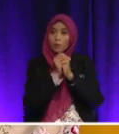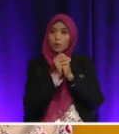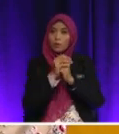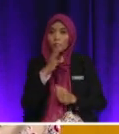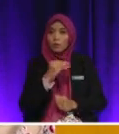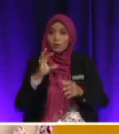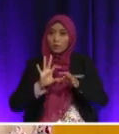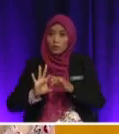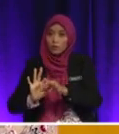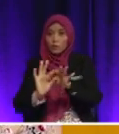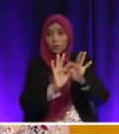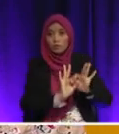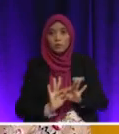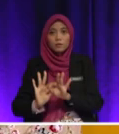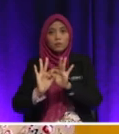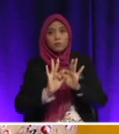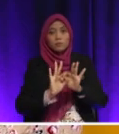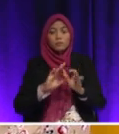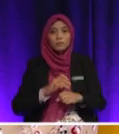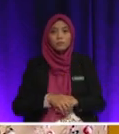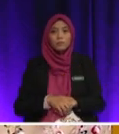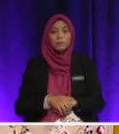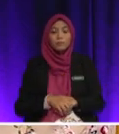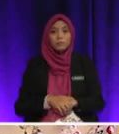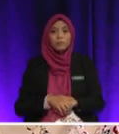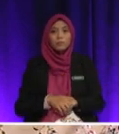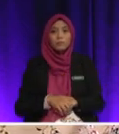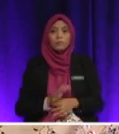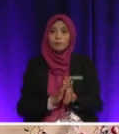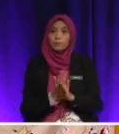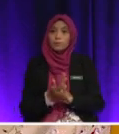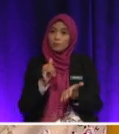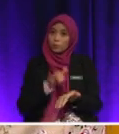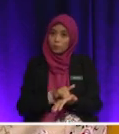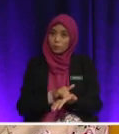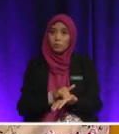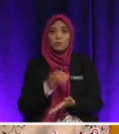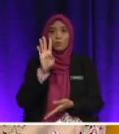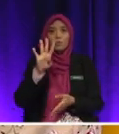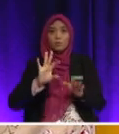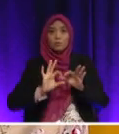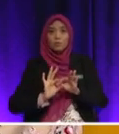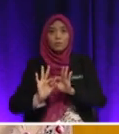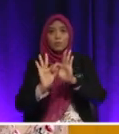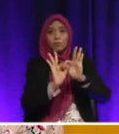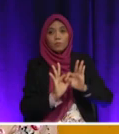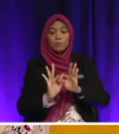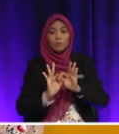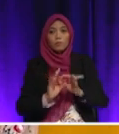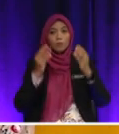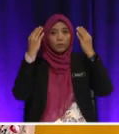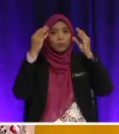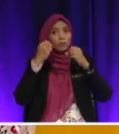bekerjasama Oke jadi itulah dia 4 kerjasama jadi Cikgu sediakan satu